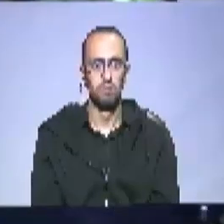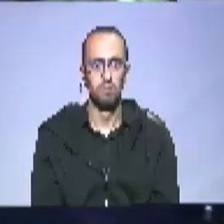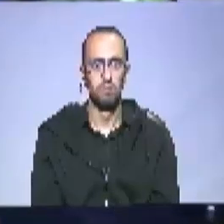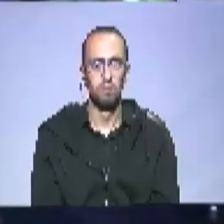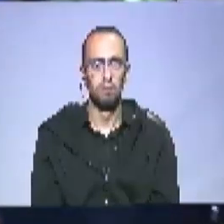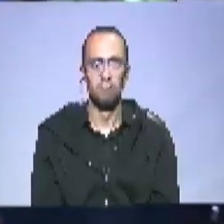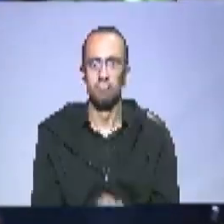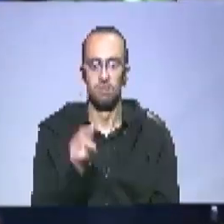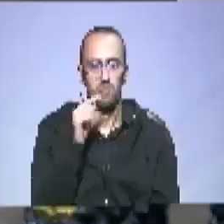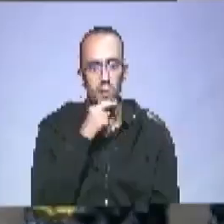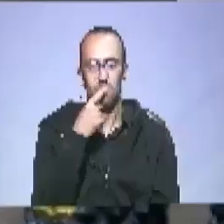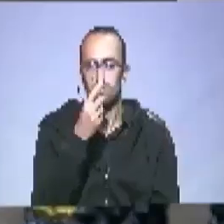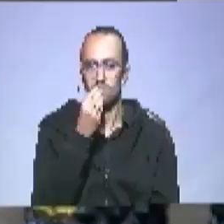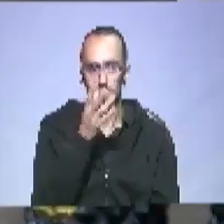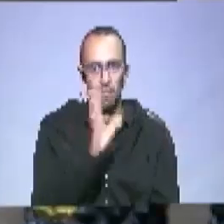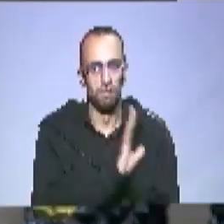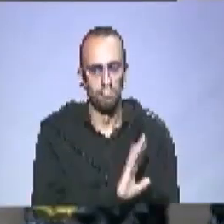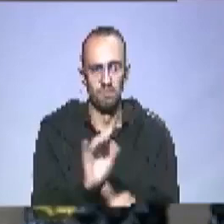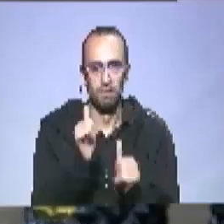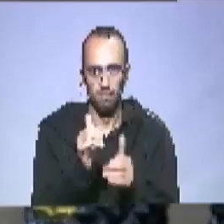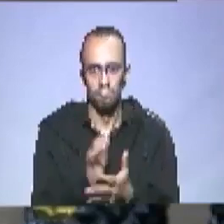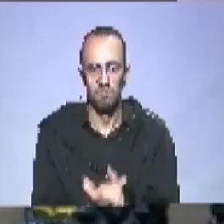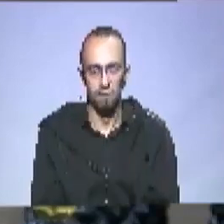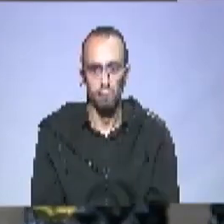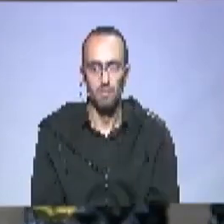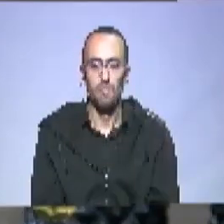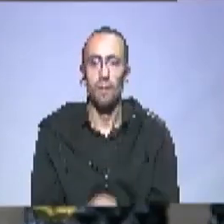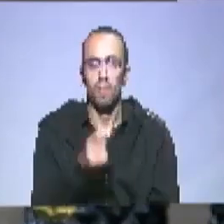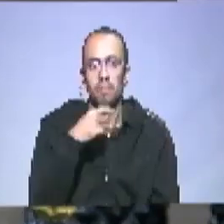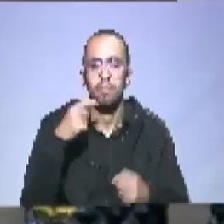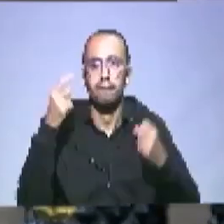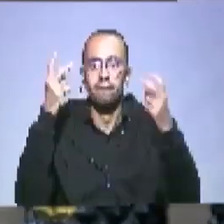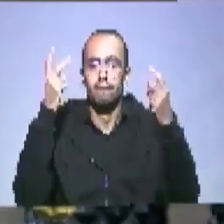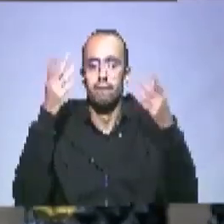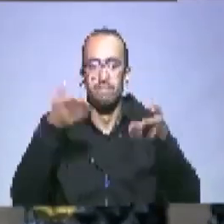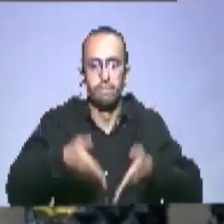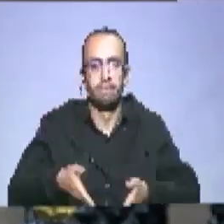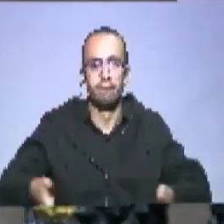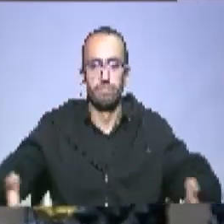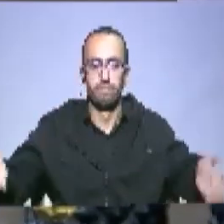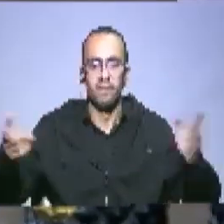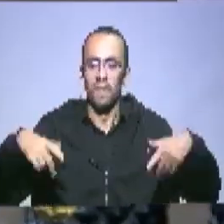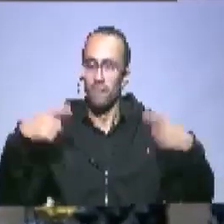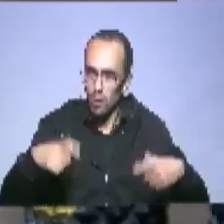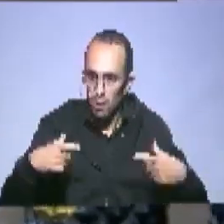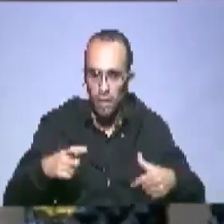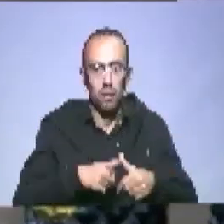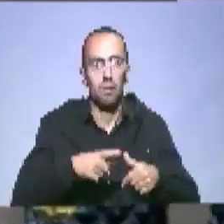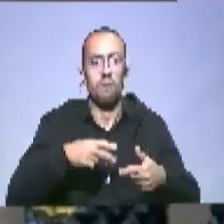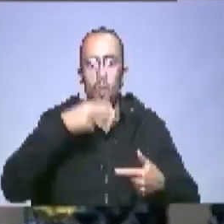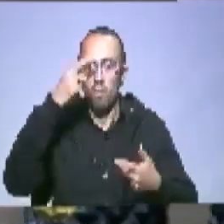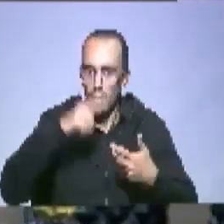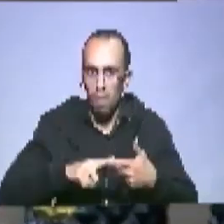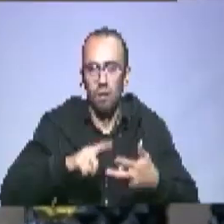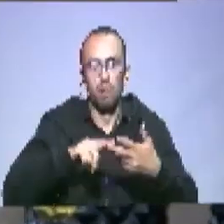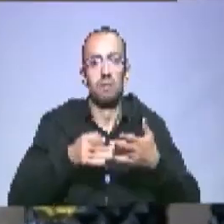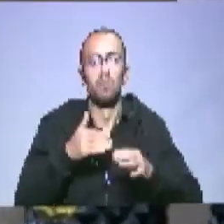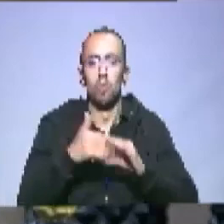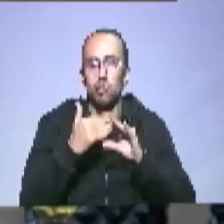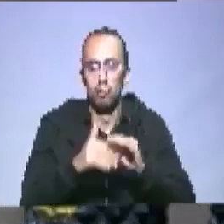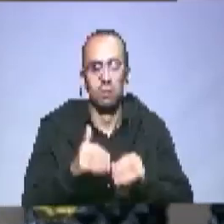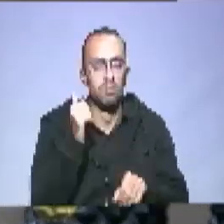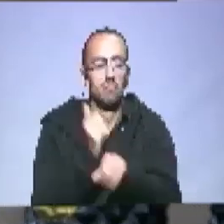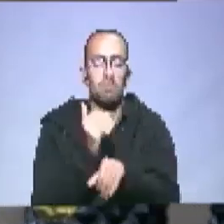كده خلاص. تسلم ايدك يا شيف. يعني ممكن ان احنا نخترع كده بقى في المطبخ، ونعمل حاجات اللي يعني مختلفه